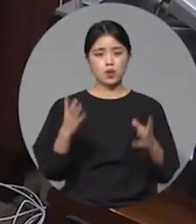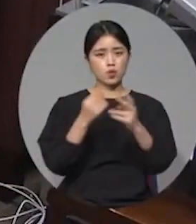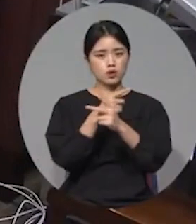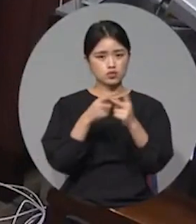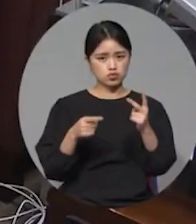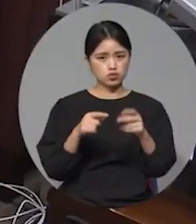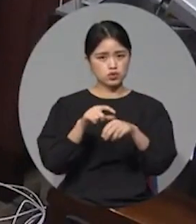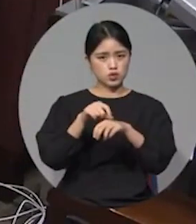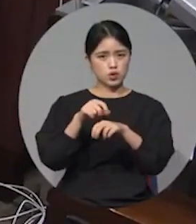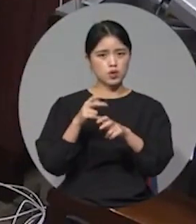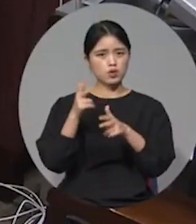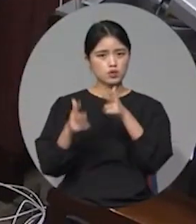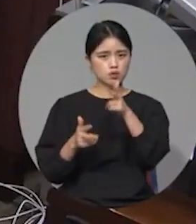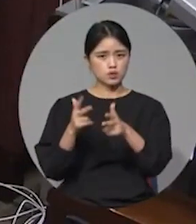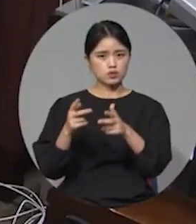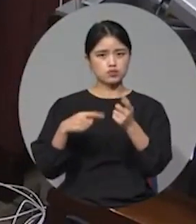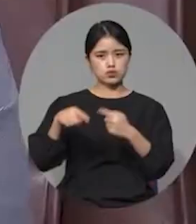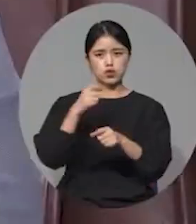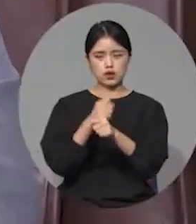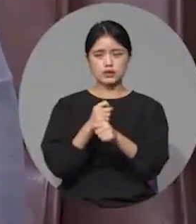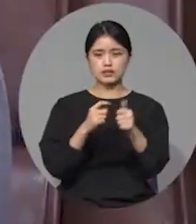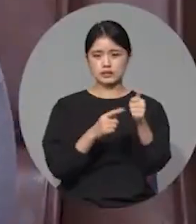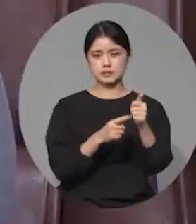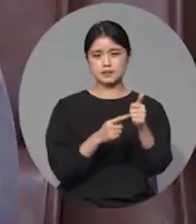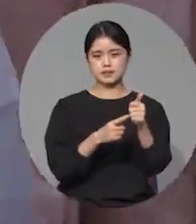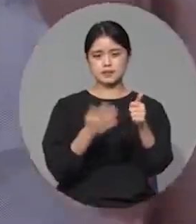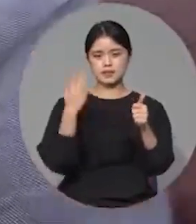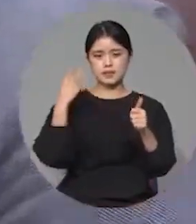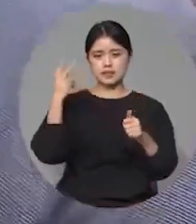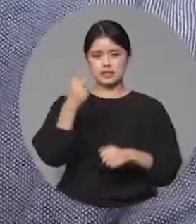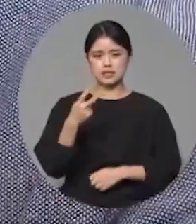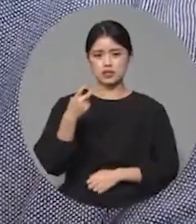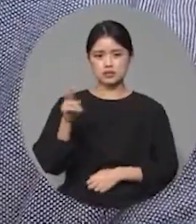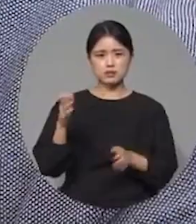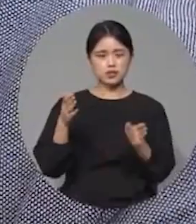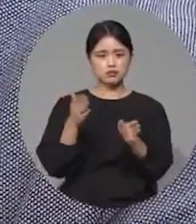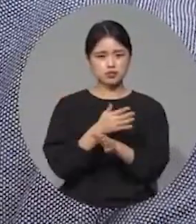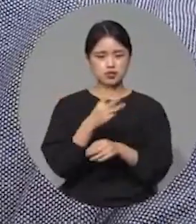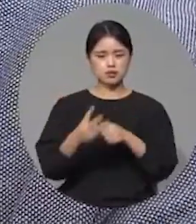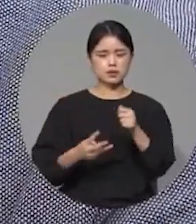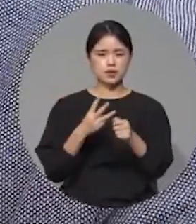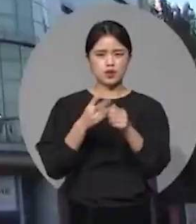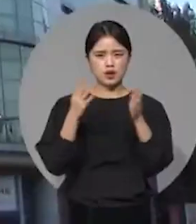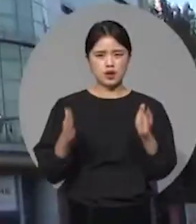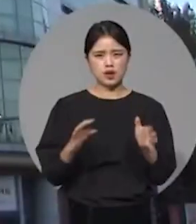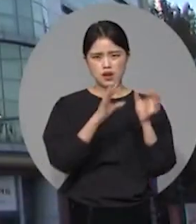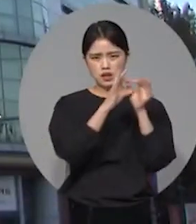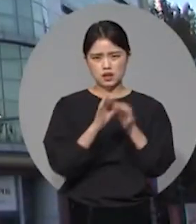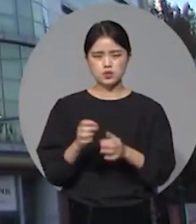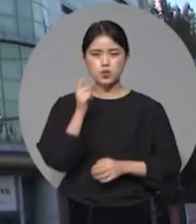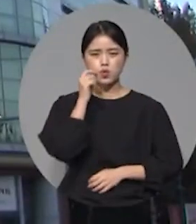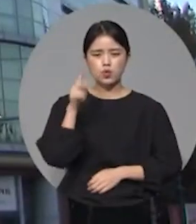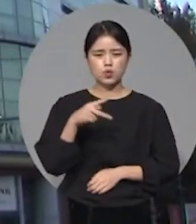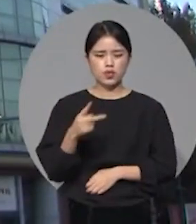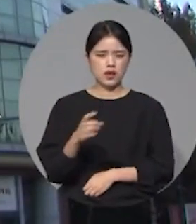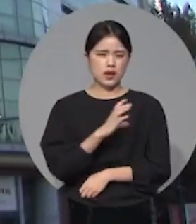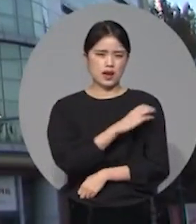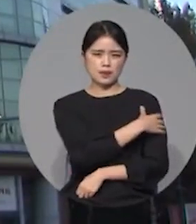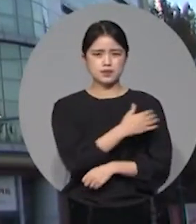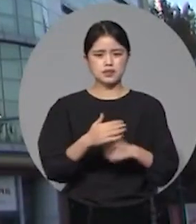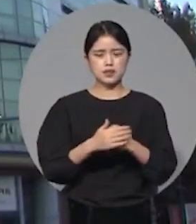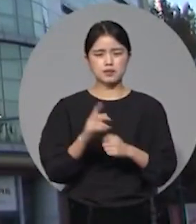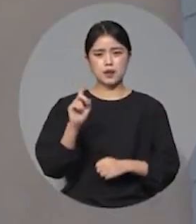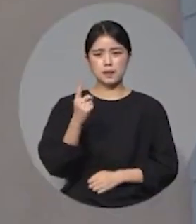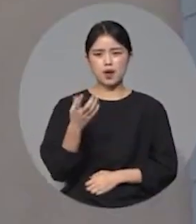완주에서 육가공업체를 운영하는 윤형철 씨. 지난 2012년부터 3년 동안 이어진 롯데마트의 갑질로 100억